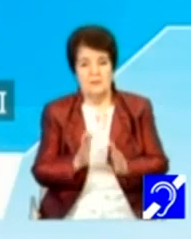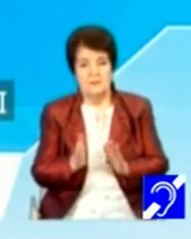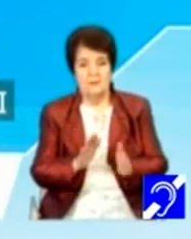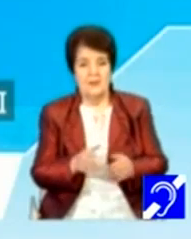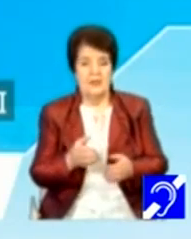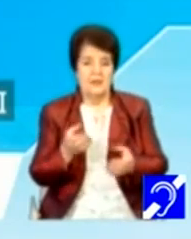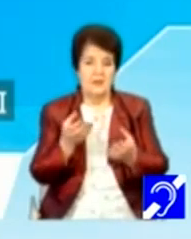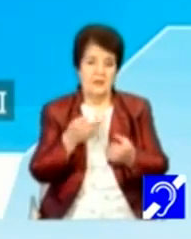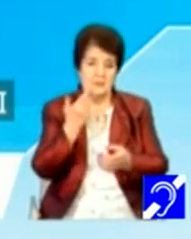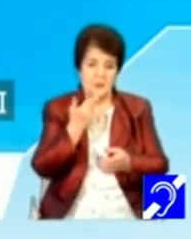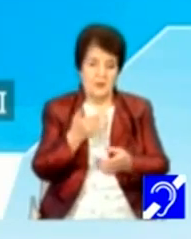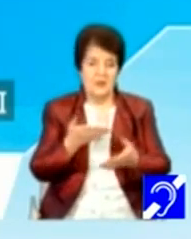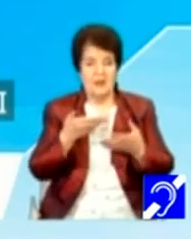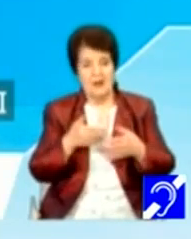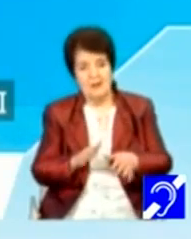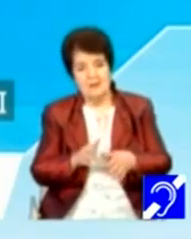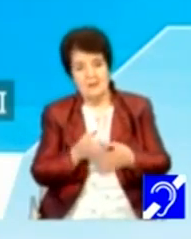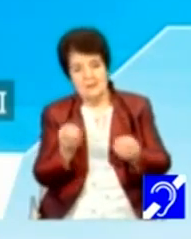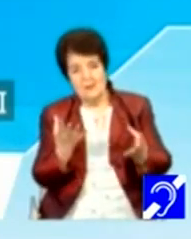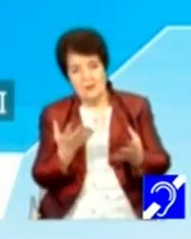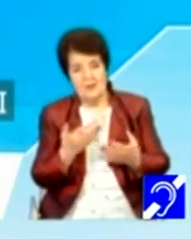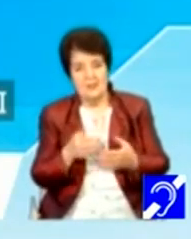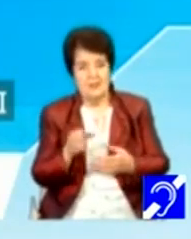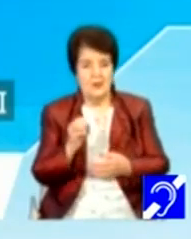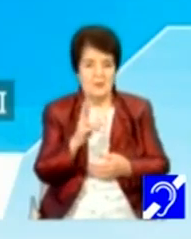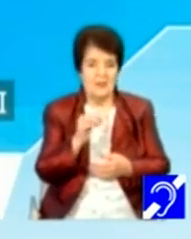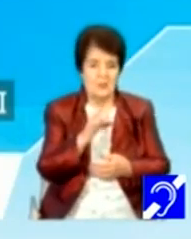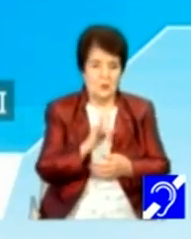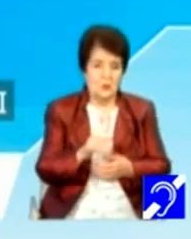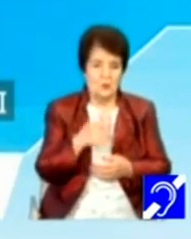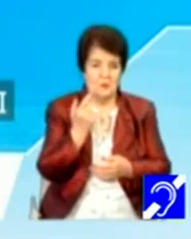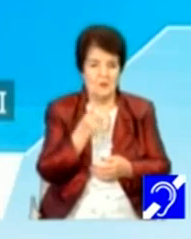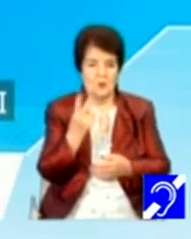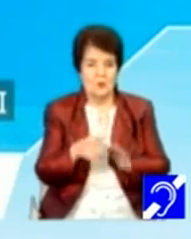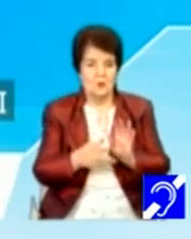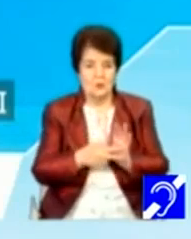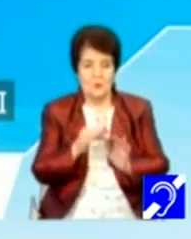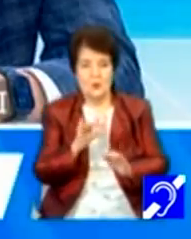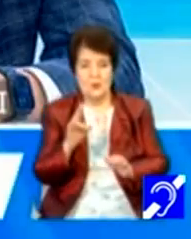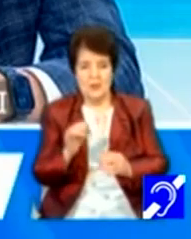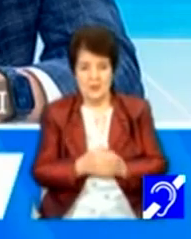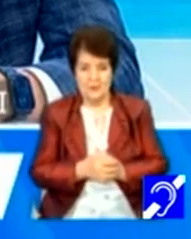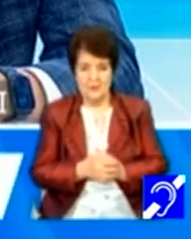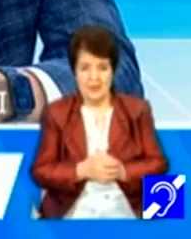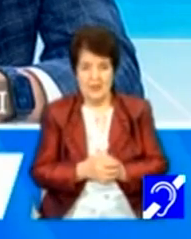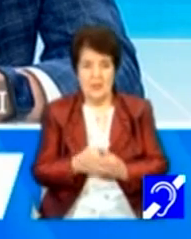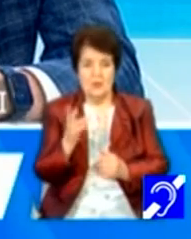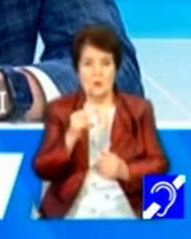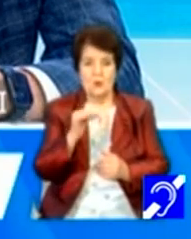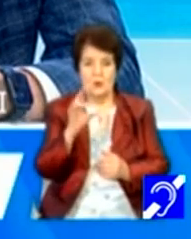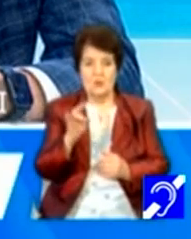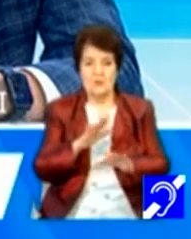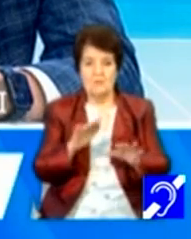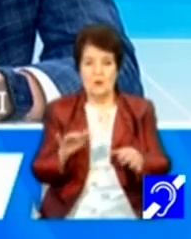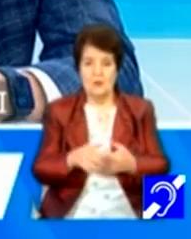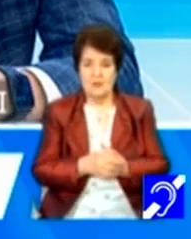ziua de naștere, haideți și pe Găgăuș cu Hederlez, să mai uităm de Eminescu și să nu mai vorbim despre 28 iunie ocupația sovietică. Deci nu le faceți jocul lui Dodon și lui Voronin